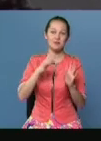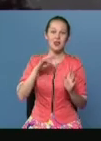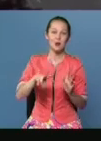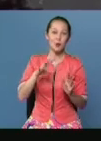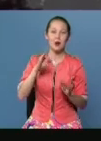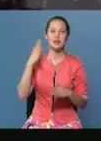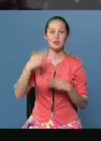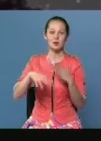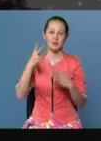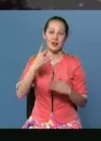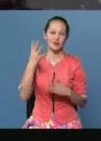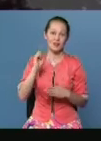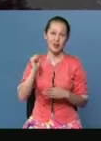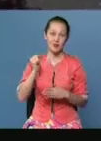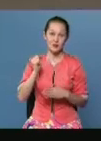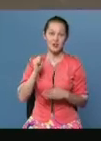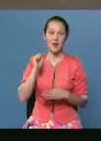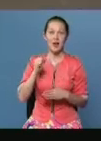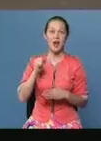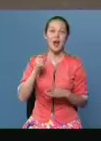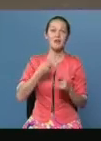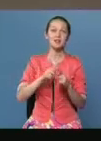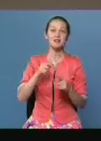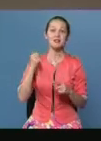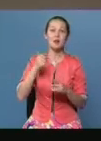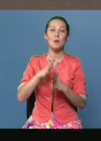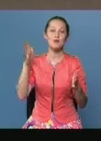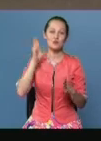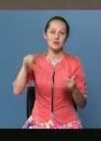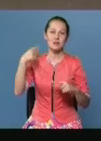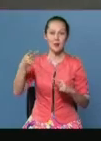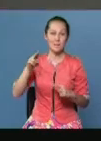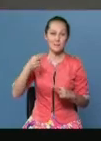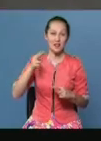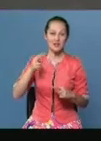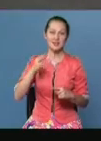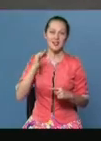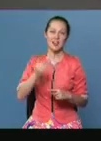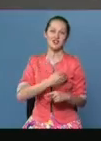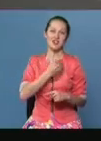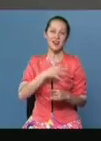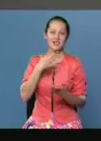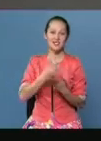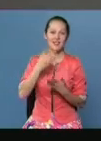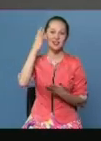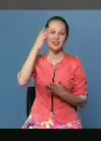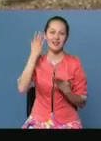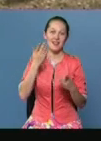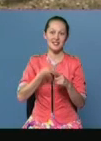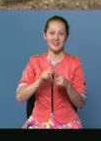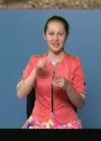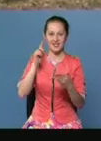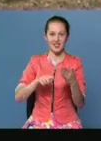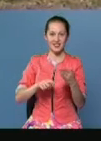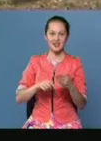закончится 24 августа. А его пик придется на следующую пятницу. Самое время загадывать желание, если, конечно, в это верить.